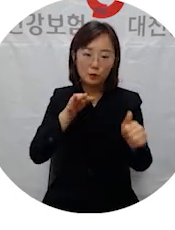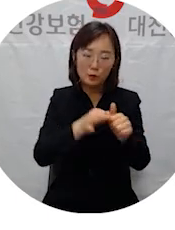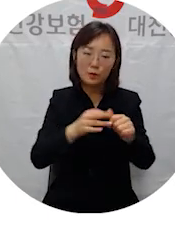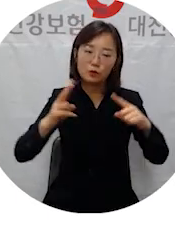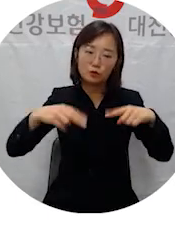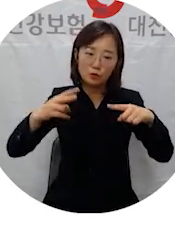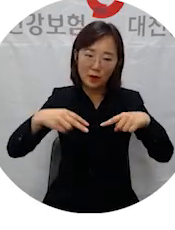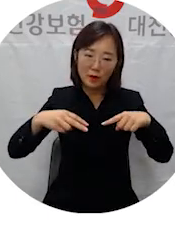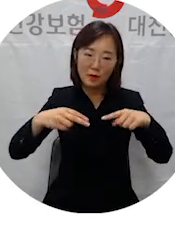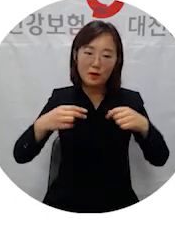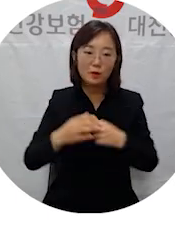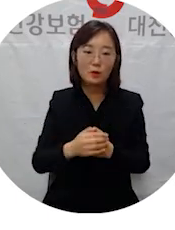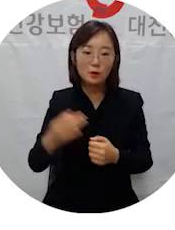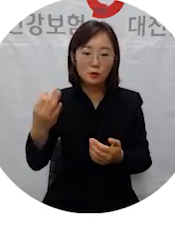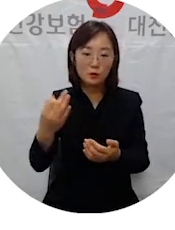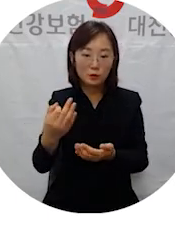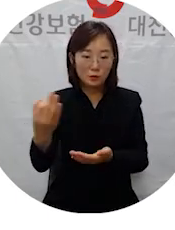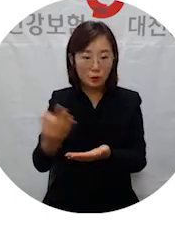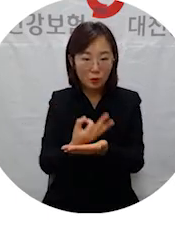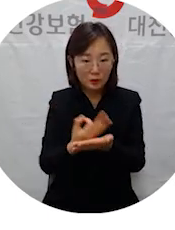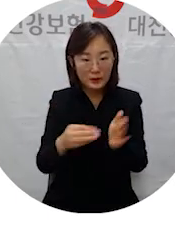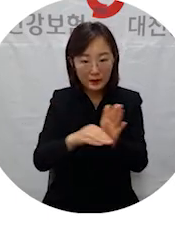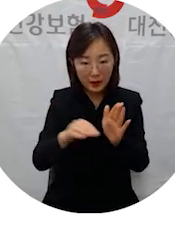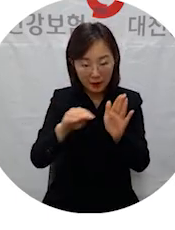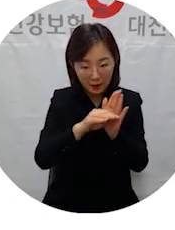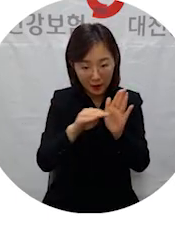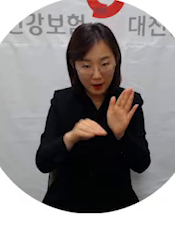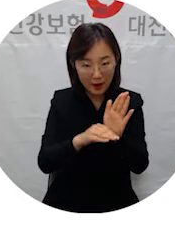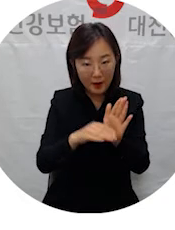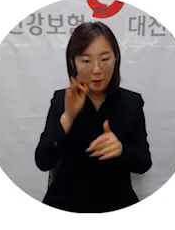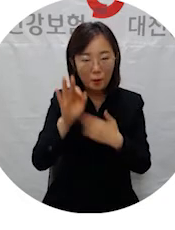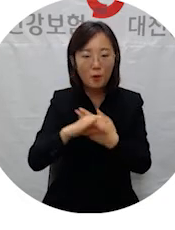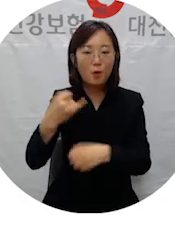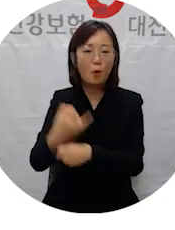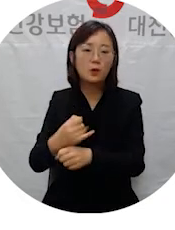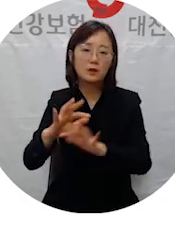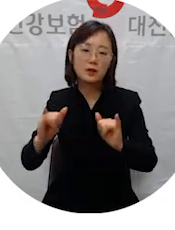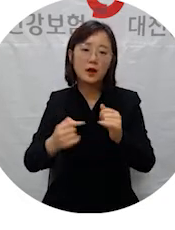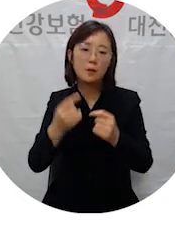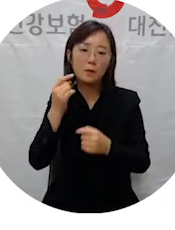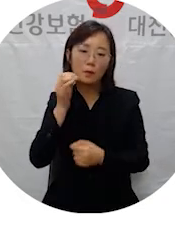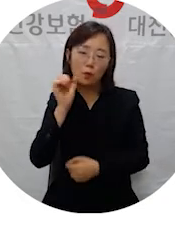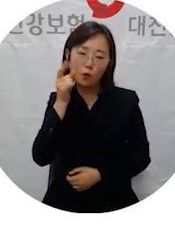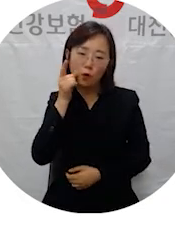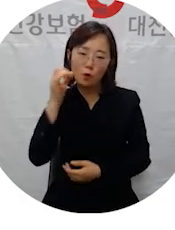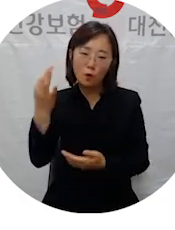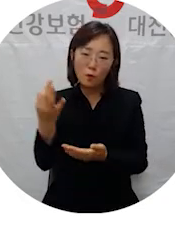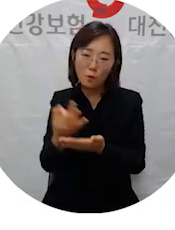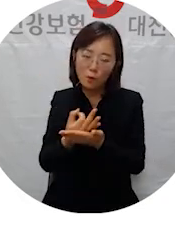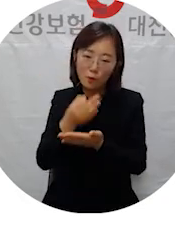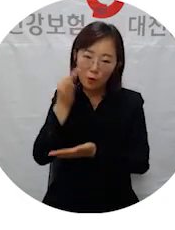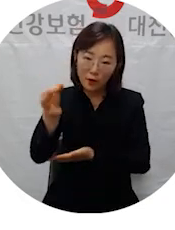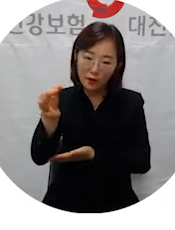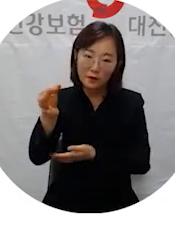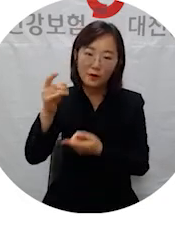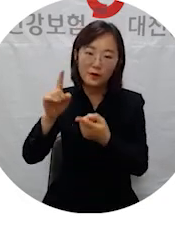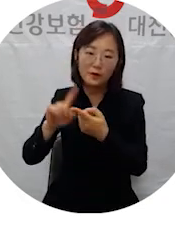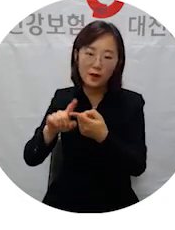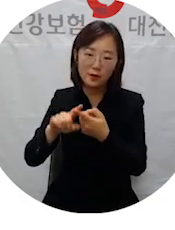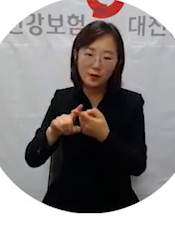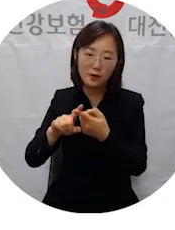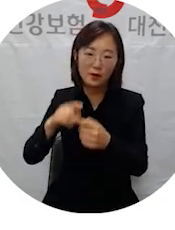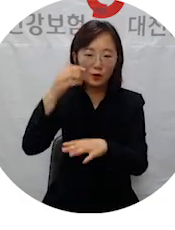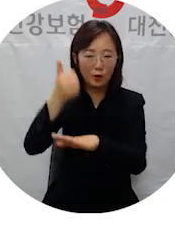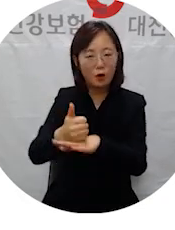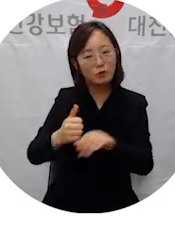대비 5배 정도의 급여 혜택을 보고 있습니다. 이는 사회보험의 성격상 소득